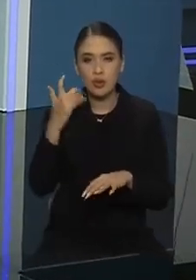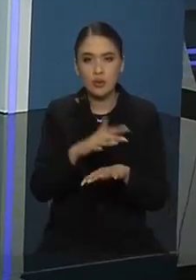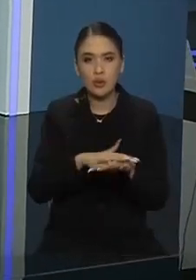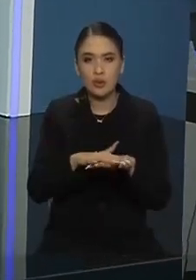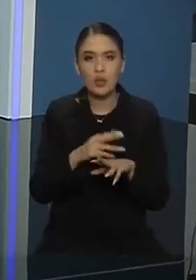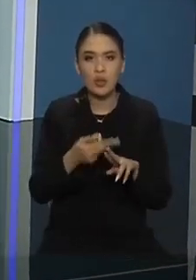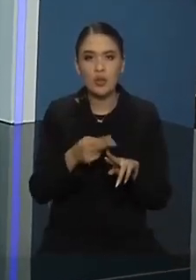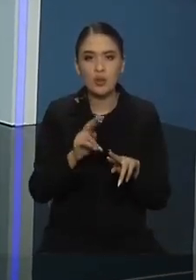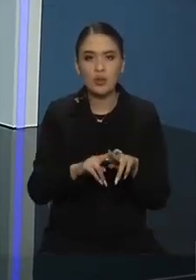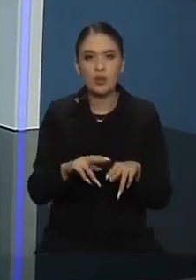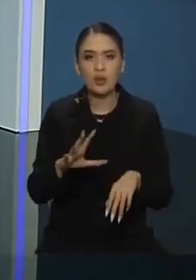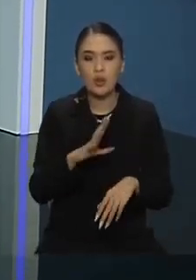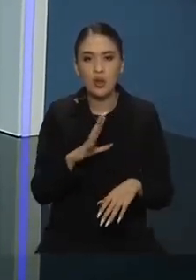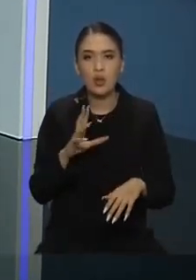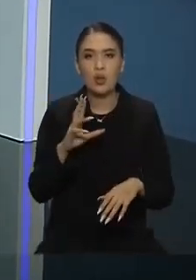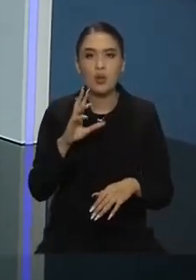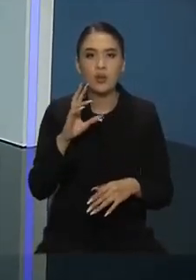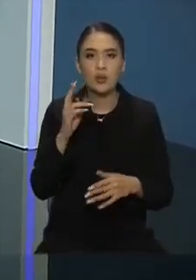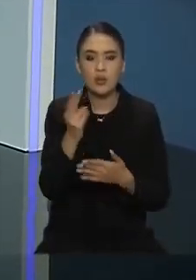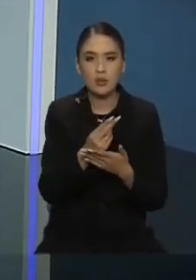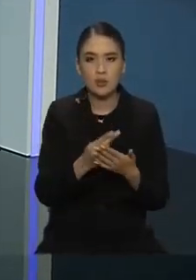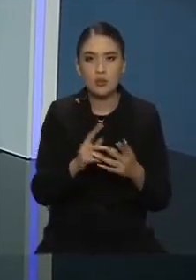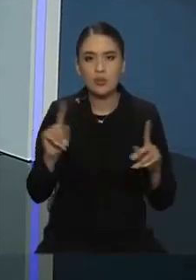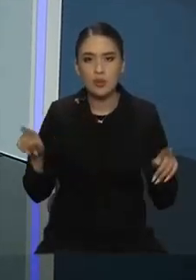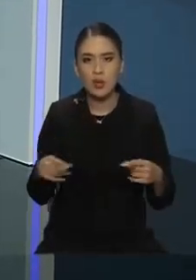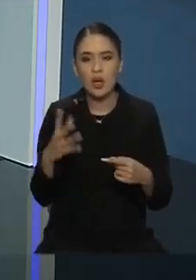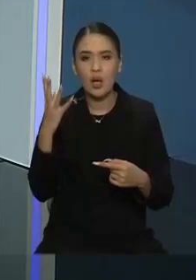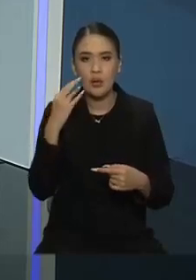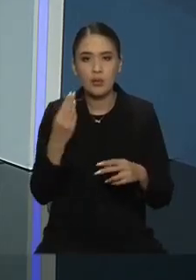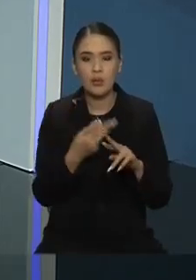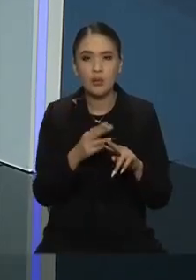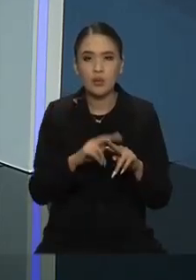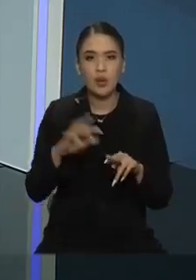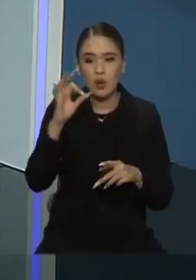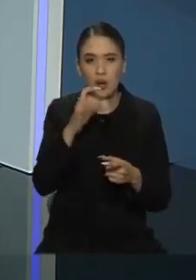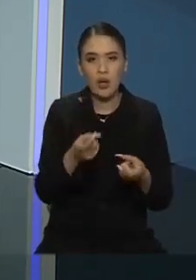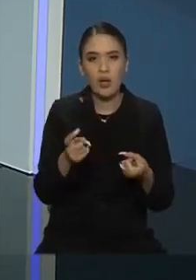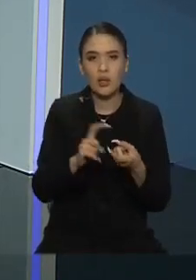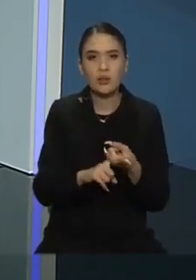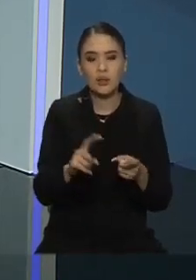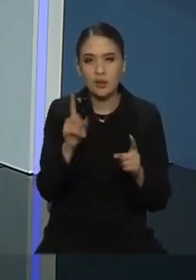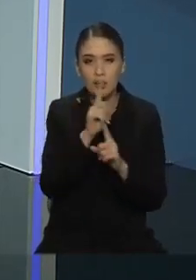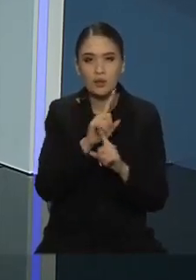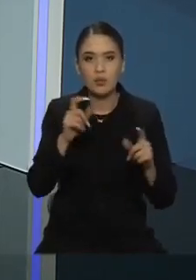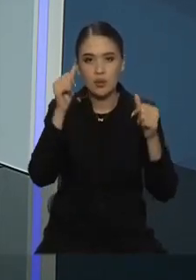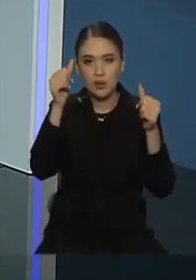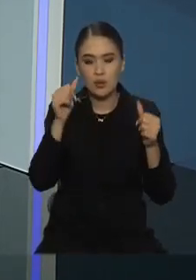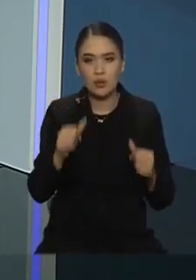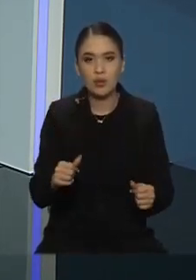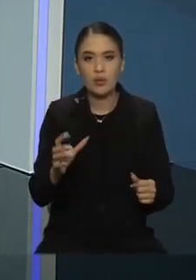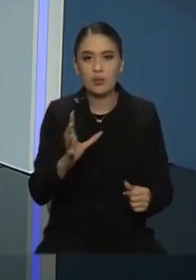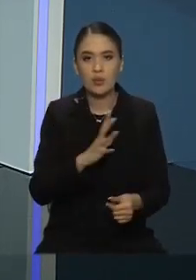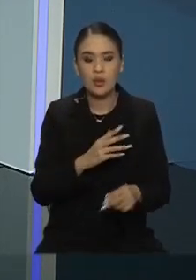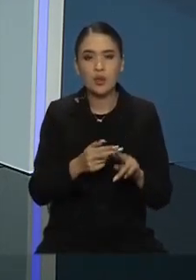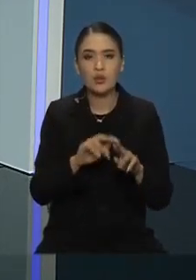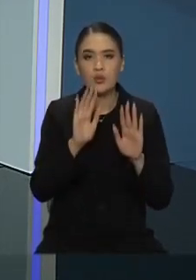Алмалы жұмақ қоғамдық қоры мен неміс суретшілері бірігіп алманың бұл сортына қатысты ерекше көрме ұйымдастырды. Көрмеге